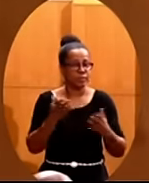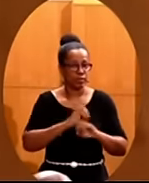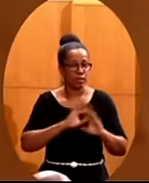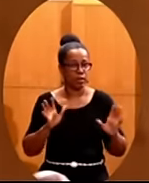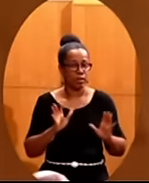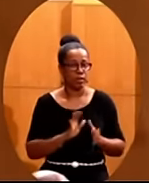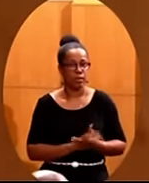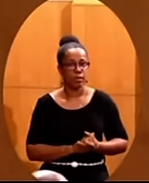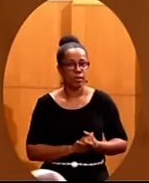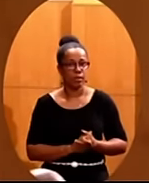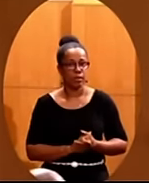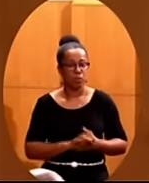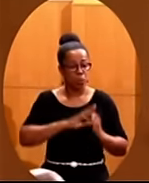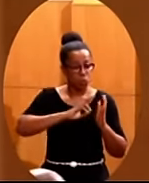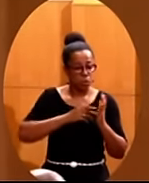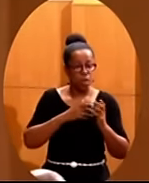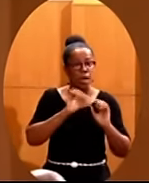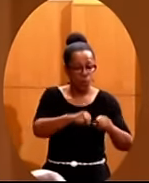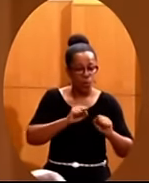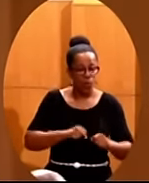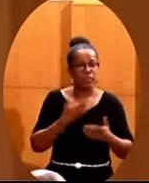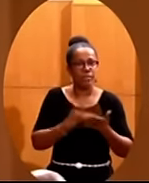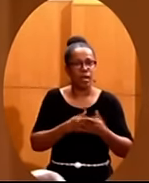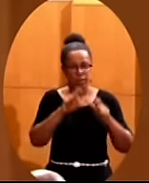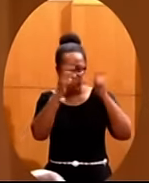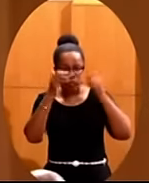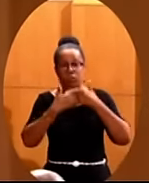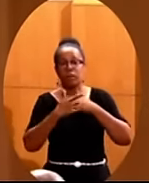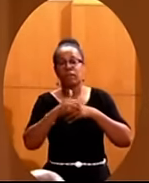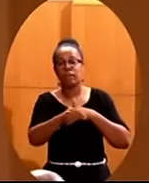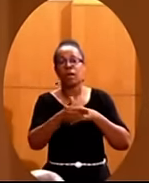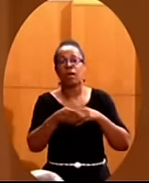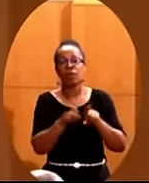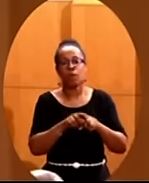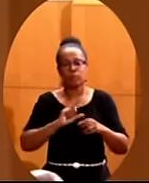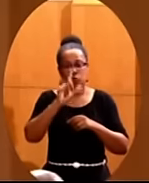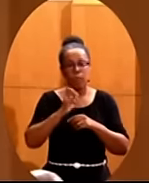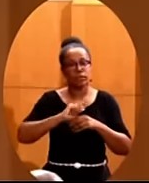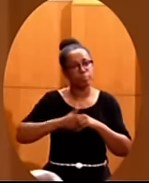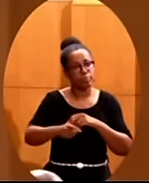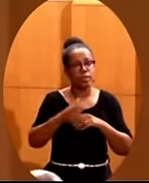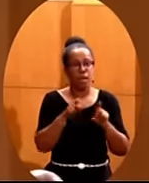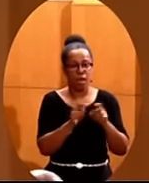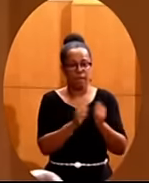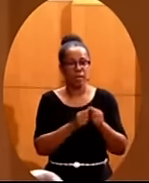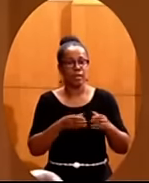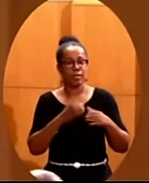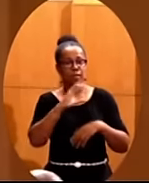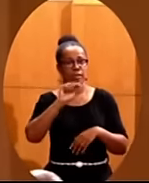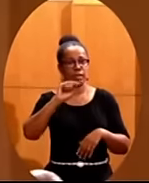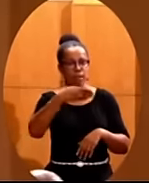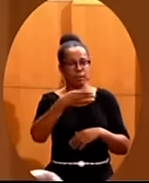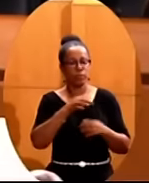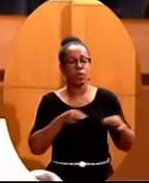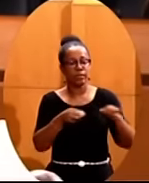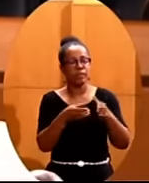définitivement ce contrat de mandature sera mise en œuvre par la collectivité territoriale de